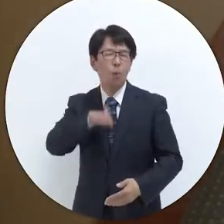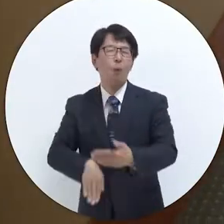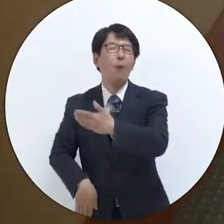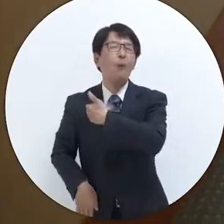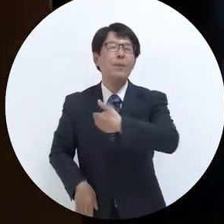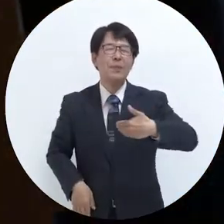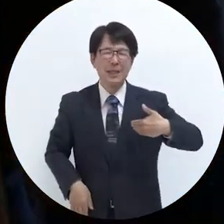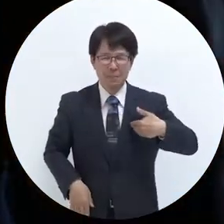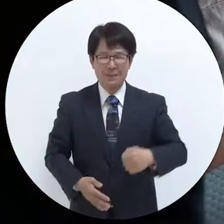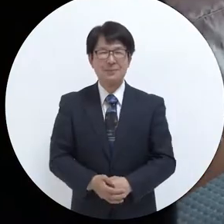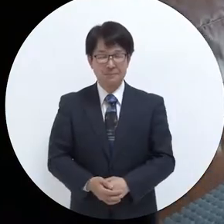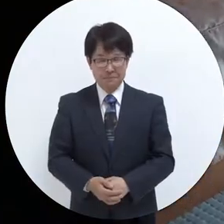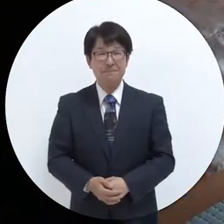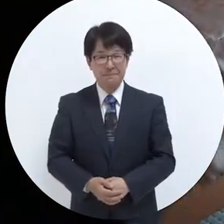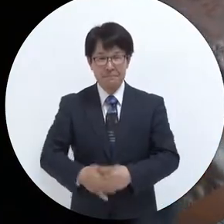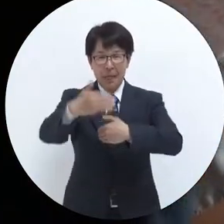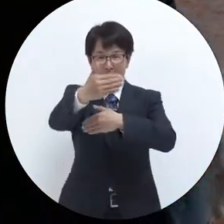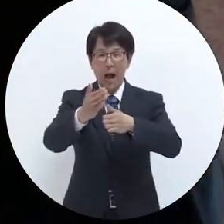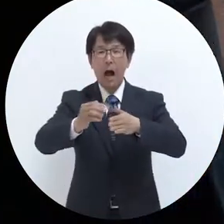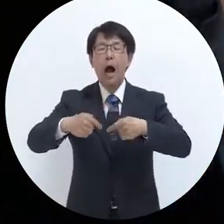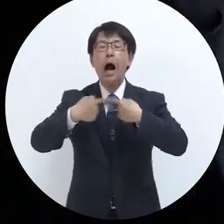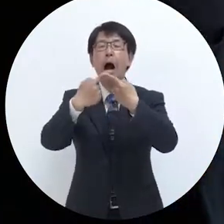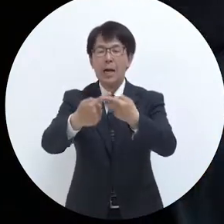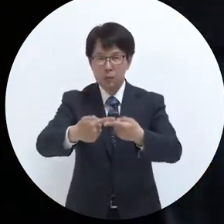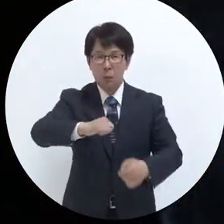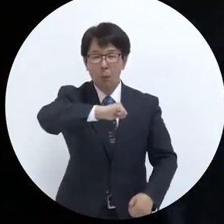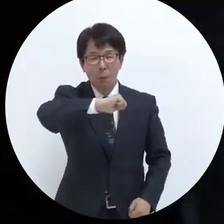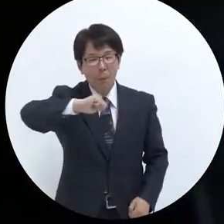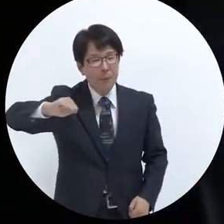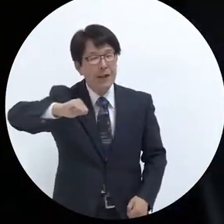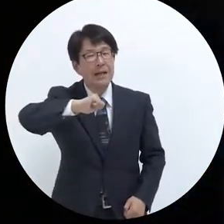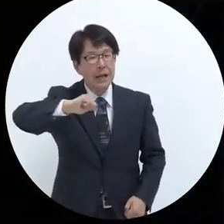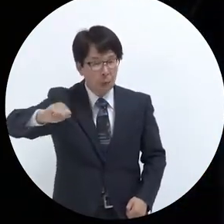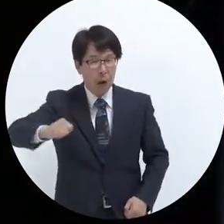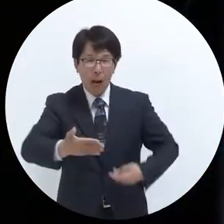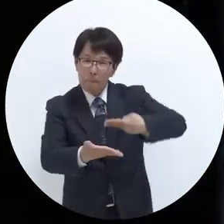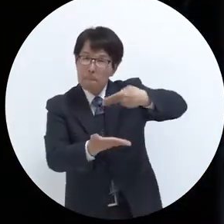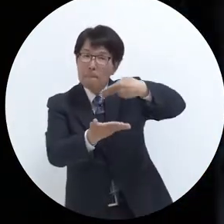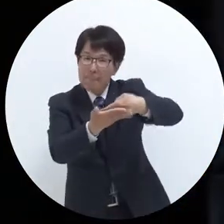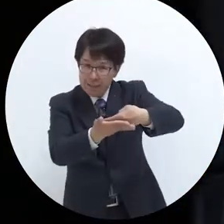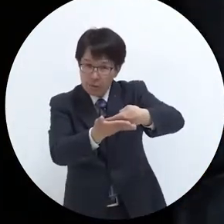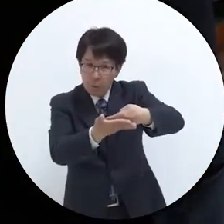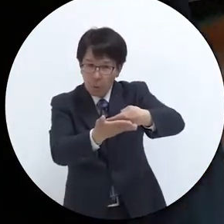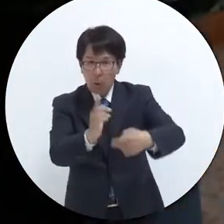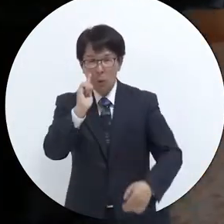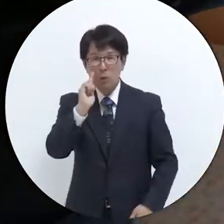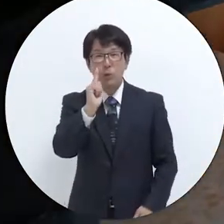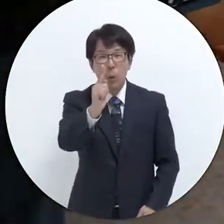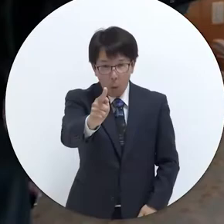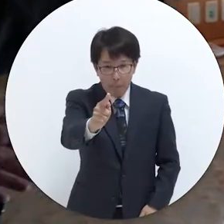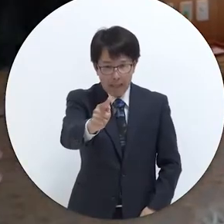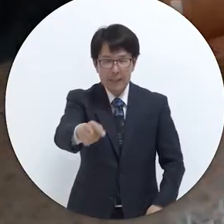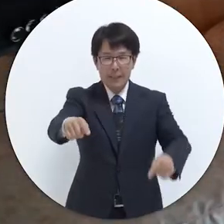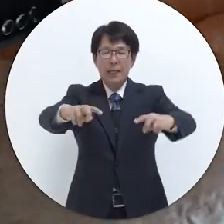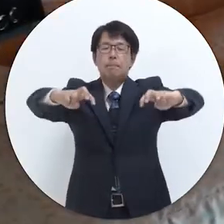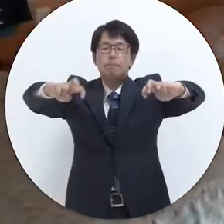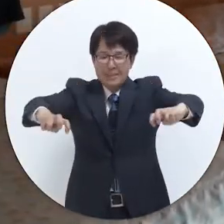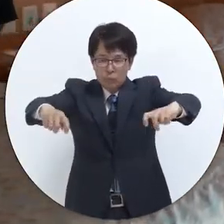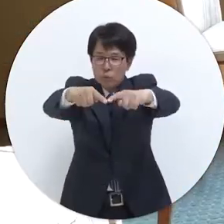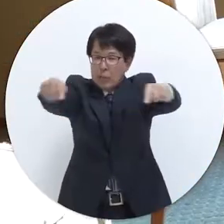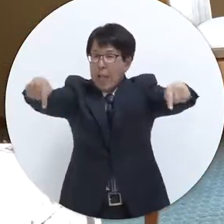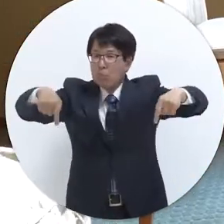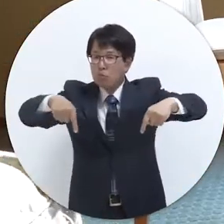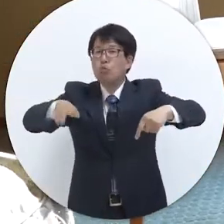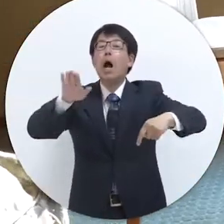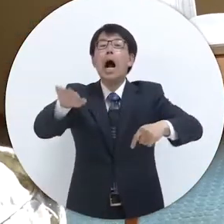。ではお部屋入っていただいて、すぐ左側がベッド、はい、あと正面の方に、椅子テーブル式になっております